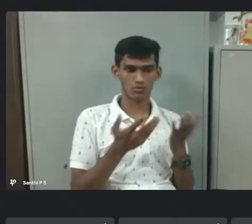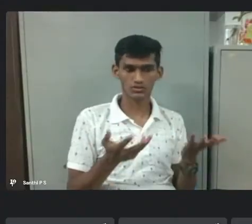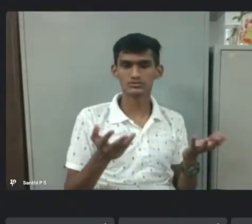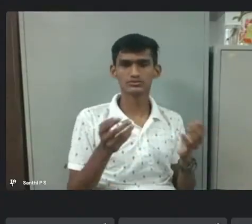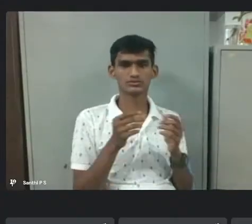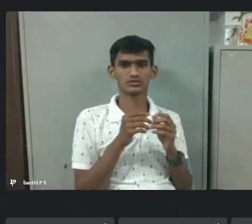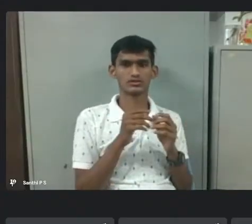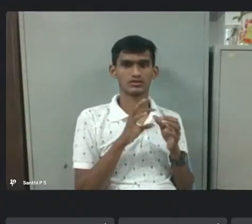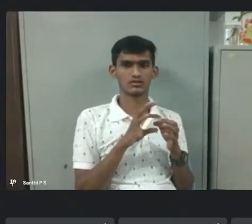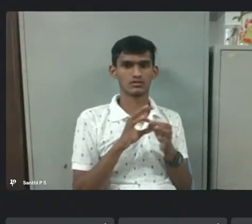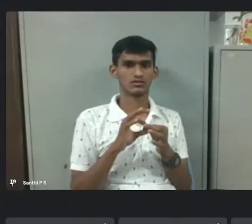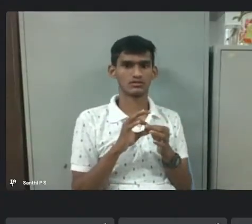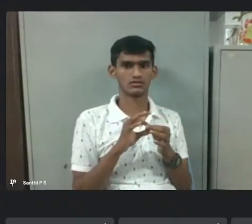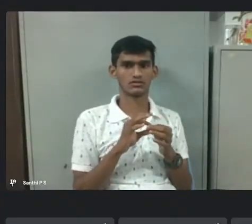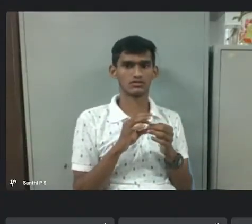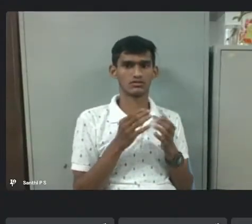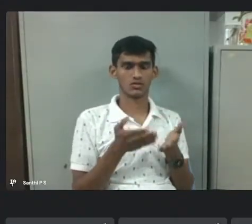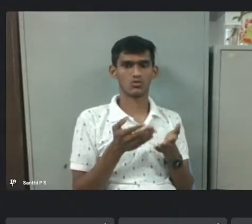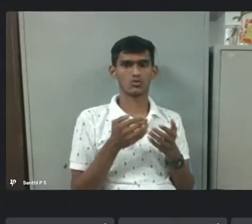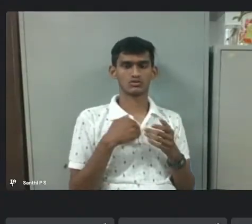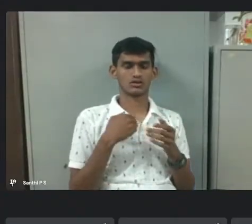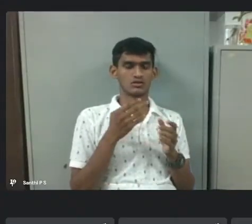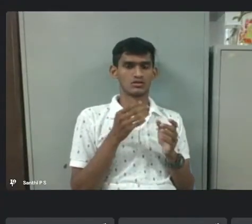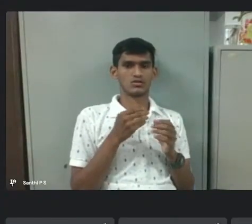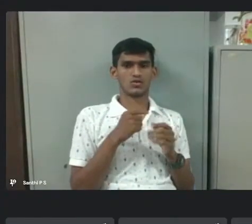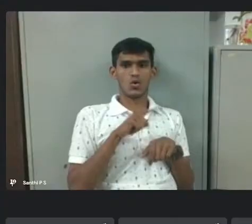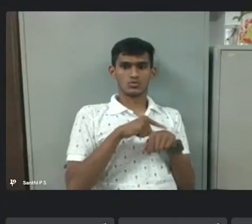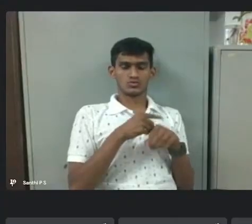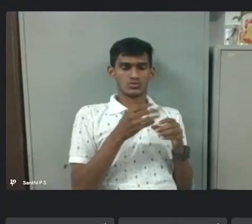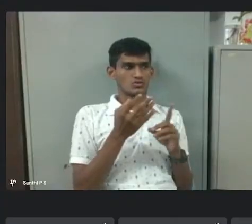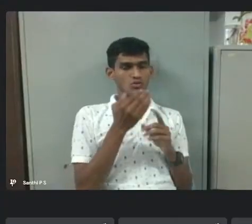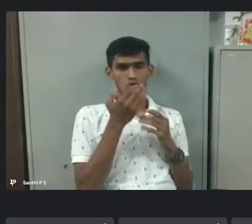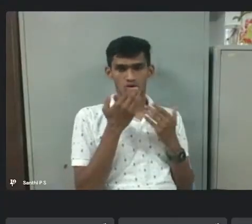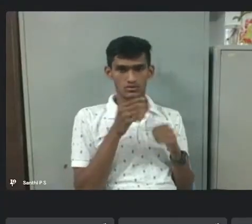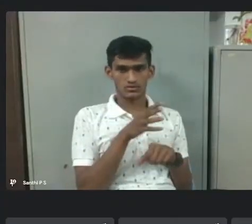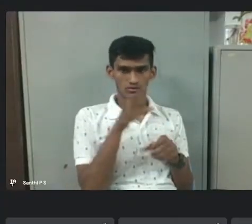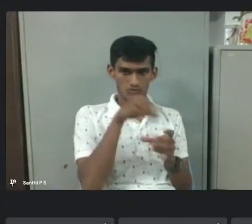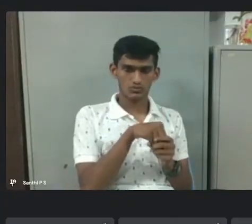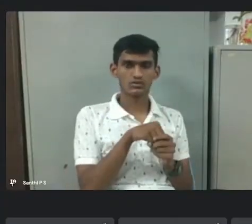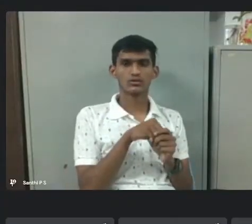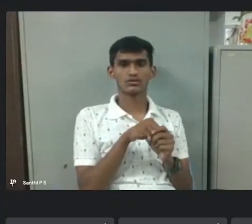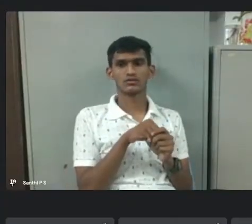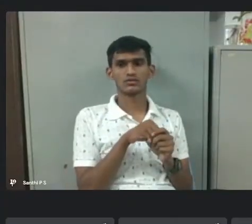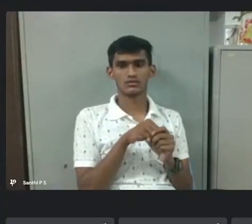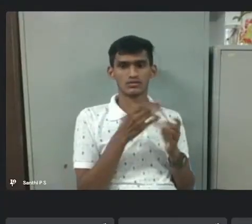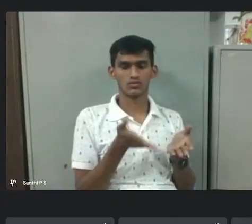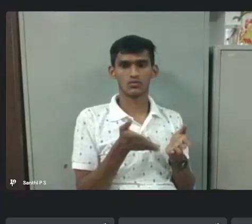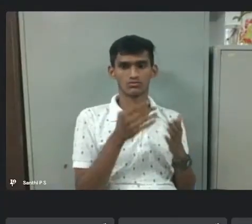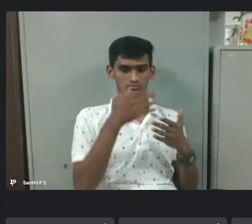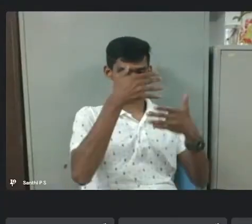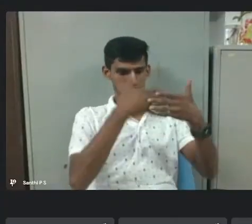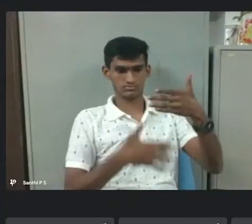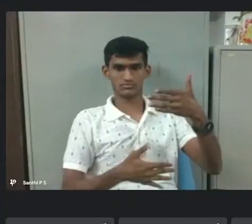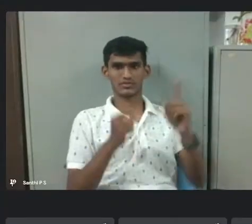ഉണ്ടാക്കിയിട്ടുണ്ട്. ഭാഗ്യവശാൽ എനിക്കും അതിലൊരു ഭാഗമാകാൻ കഴിഞ്ഞിട്ടുണ്ട്. അപ്പോൾ ആ ഒരു ലിസ്റ്റ് വരുമ്പോൾ പലപ്പോഴും പ്രൈമറി ഹെൽത്ത് സെന്ററുകളിൽ